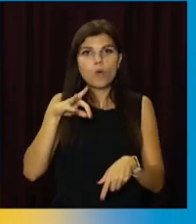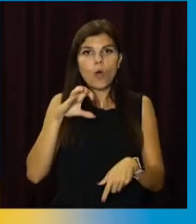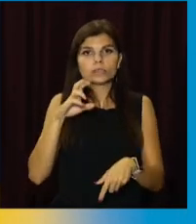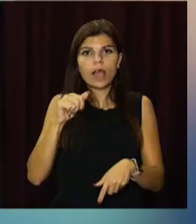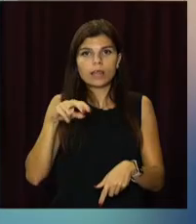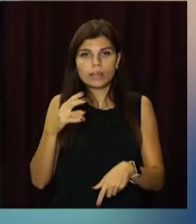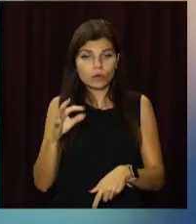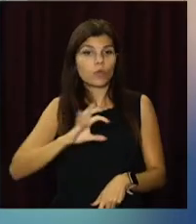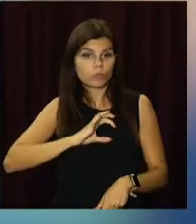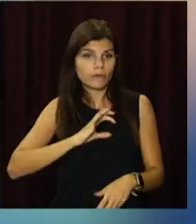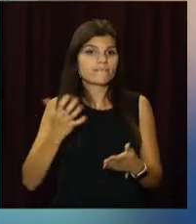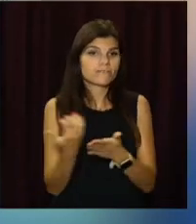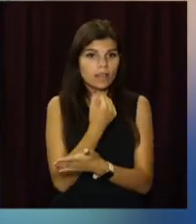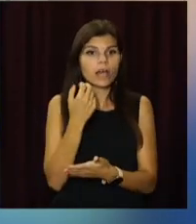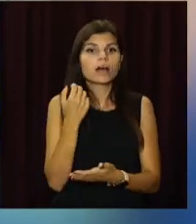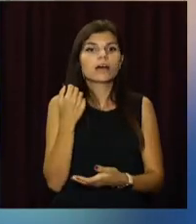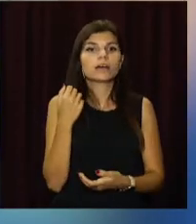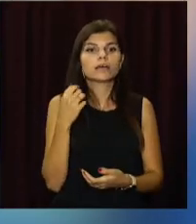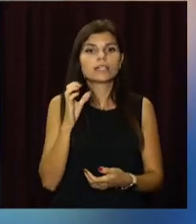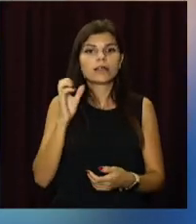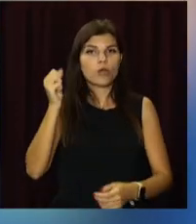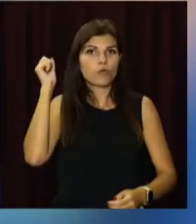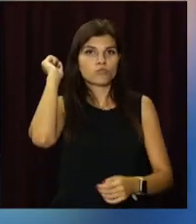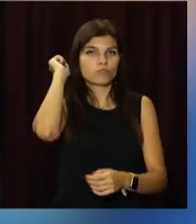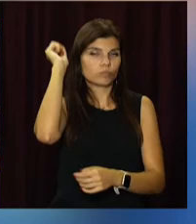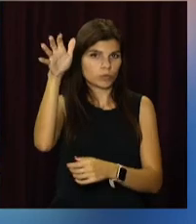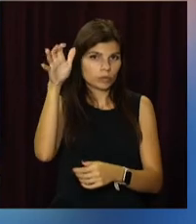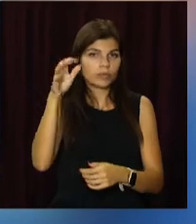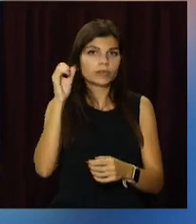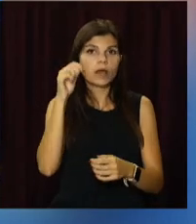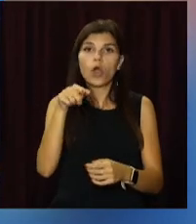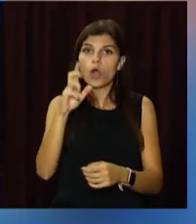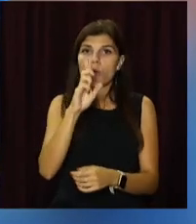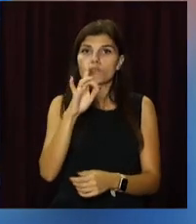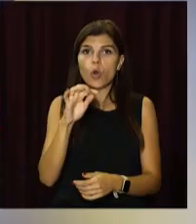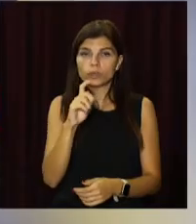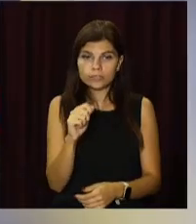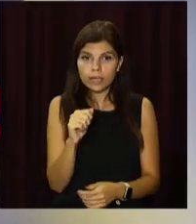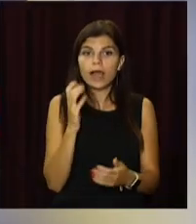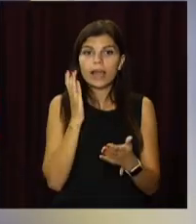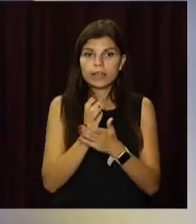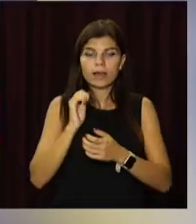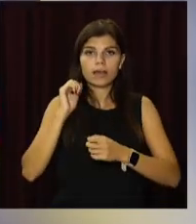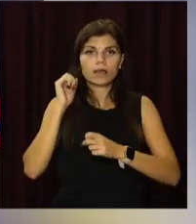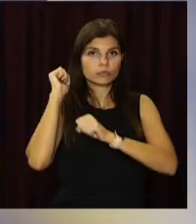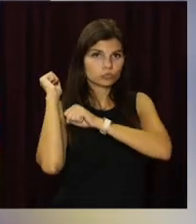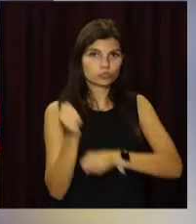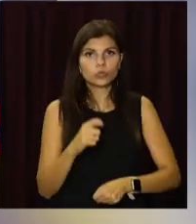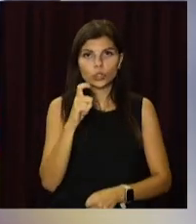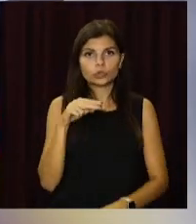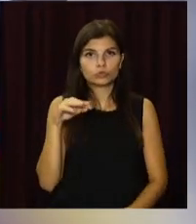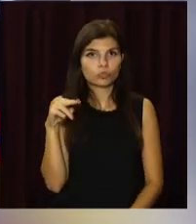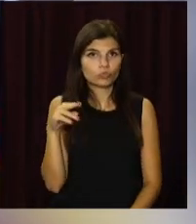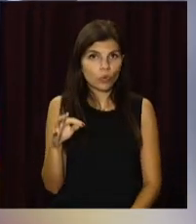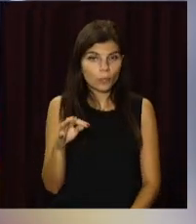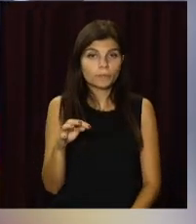Москаленко. Нагороду вона виборола на змаганнях із метання булави. Є й бронза. Її виборов дзюдоїст Руфат Магомедов. Про це повідомили в